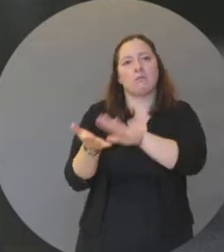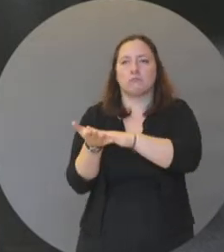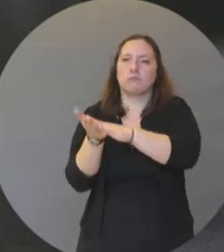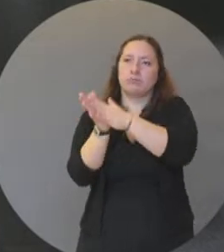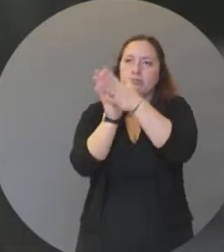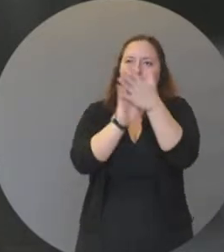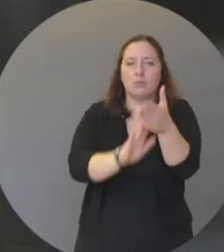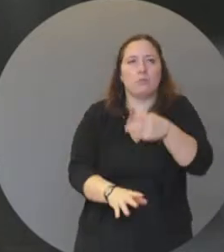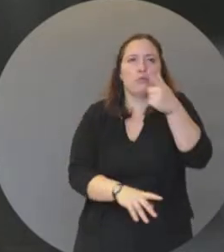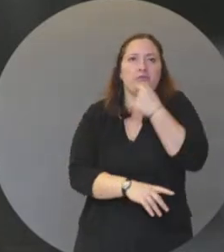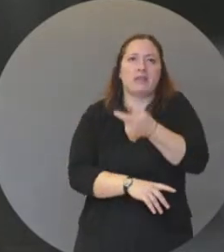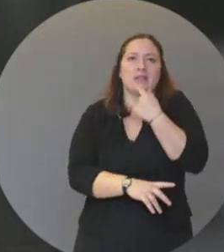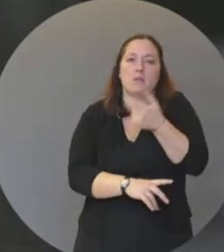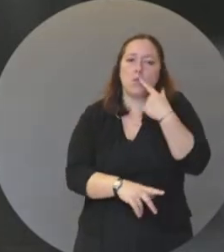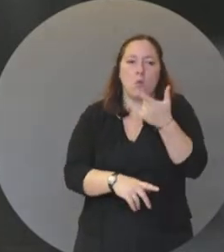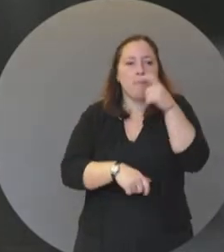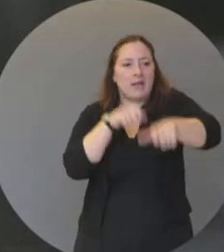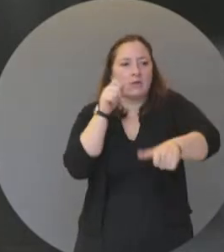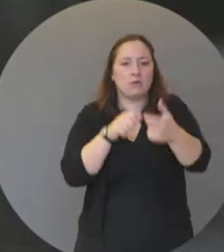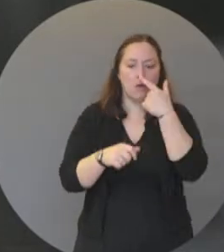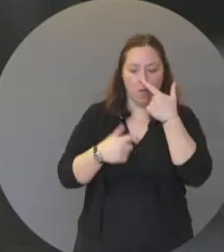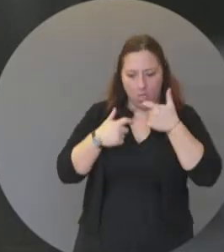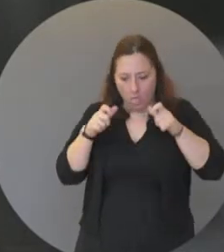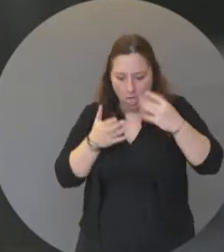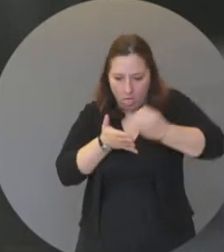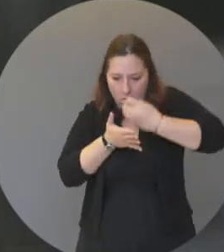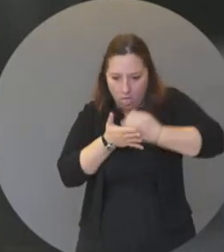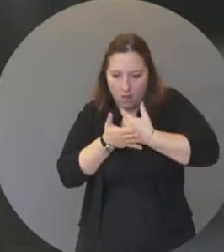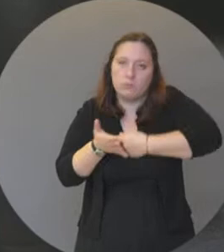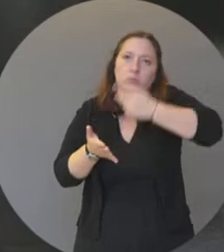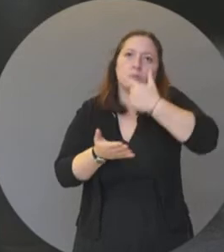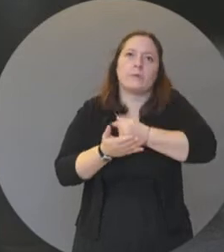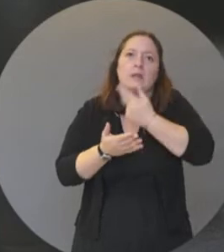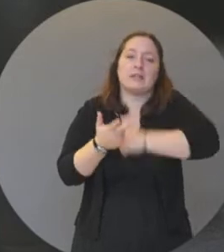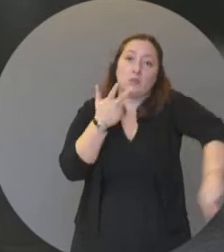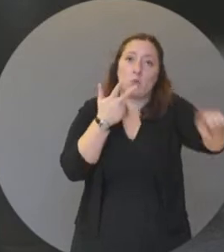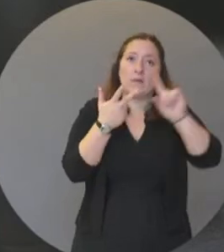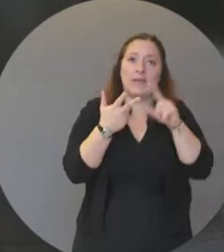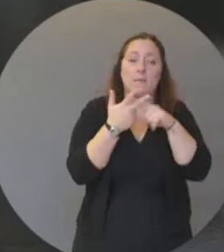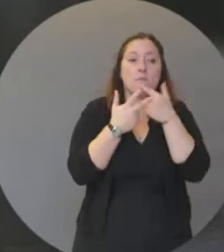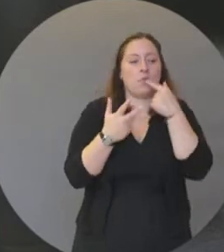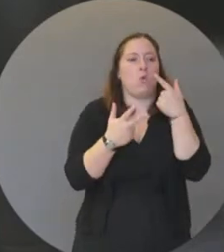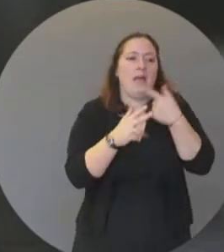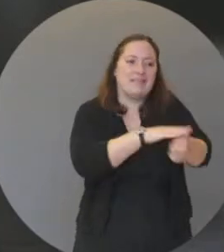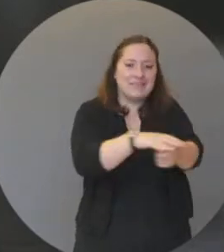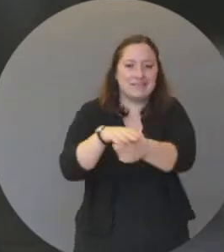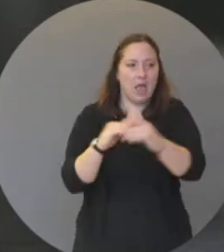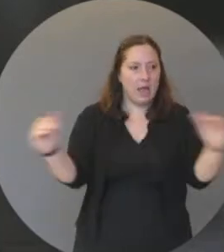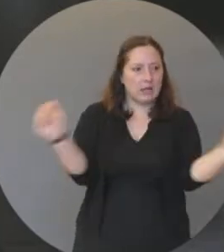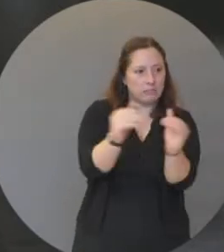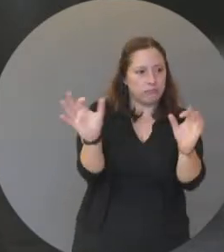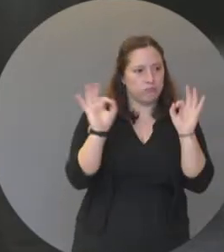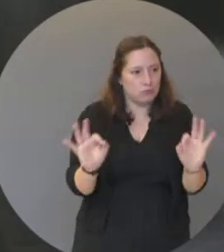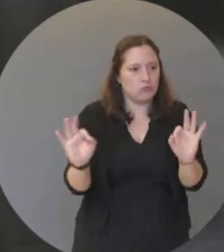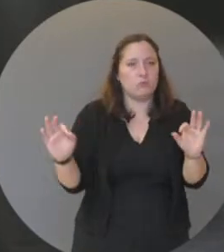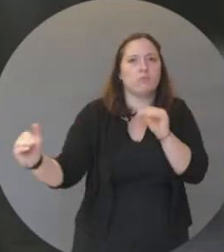et un meilleur accès aux prestations et puis renforcer l'équité dans la prise en charge des bénéficiaire de l'aide sociale